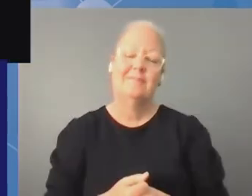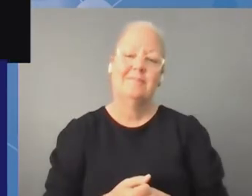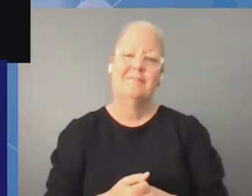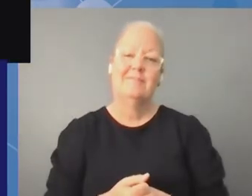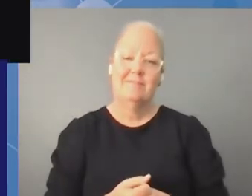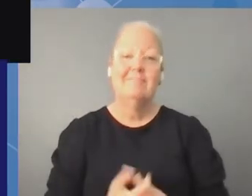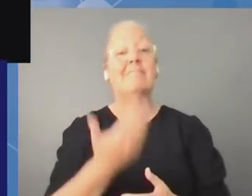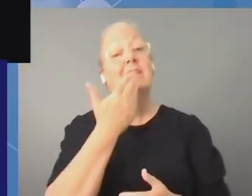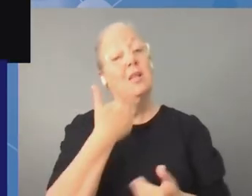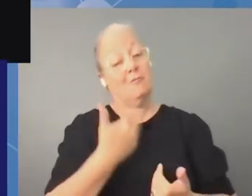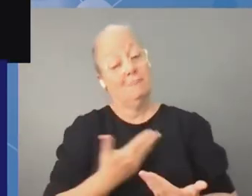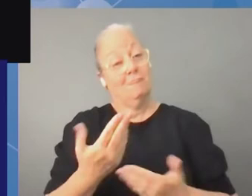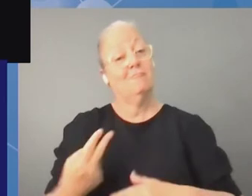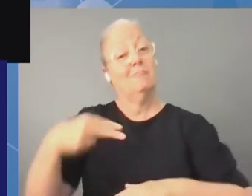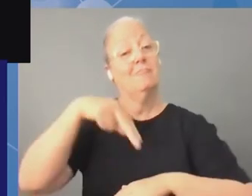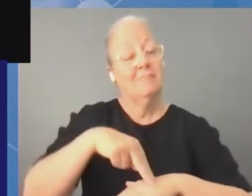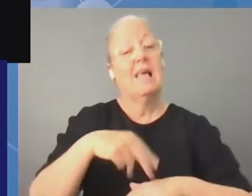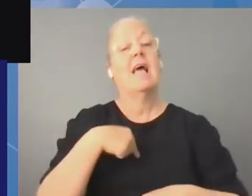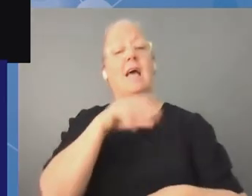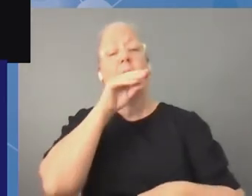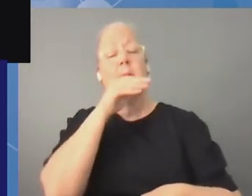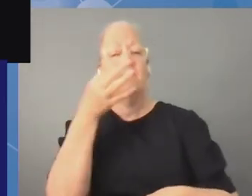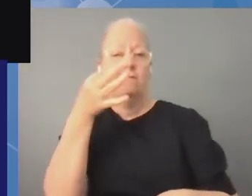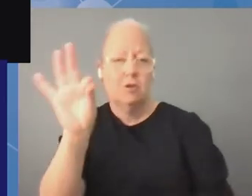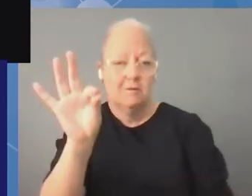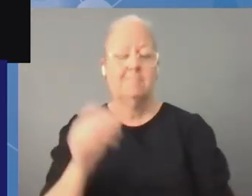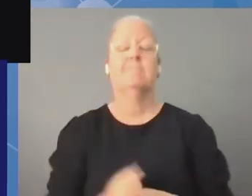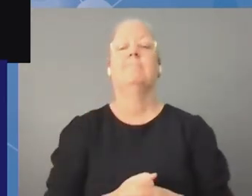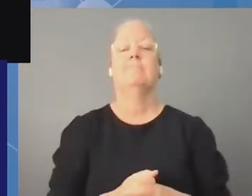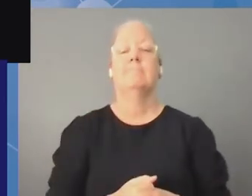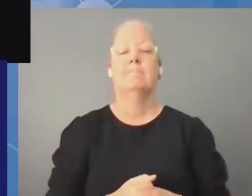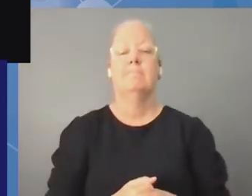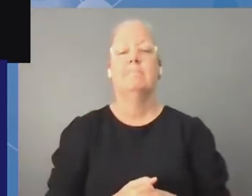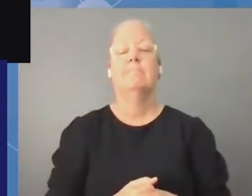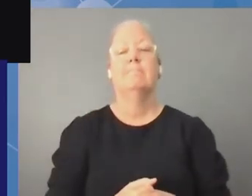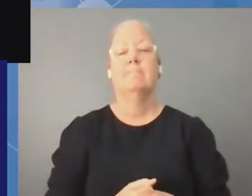非常感谢这些传达。我将会讲法语。